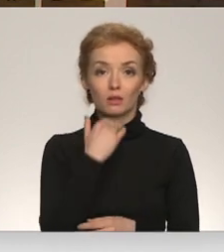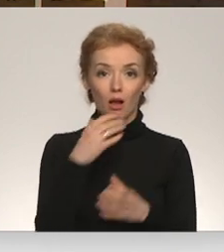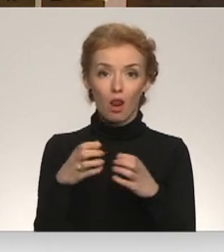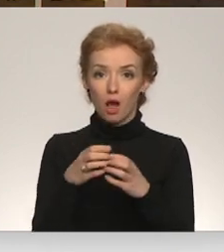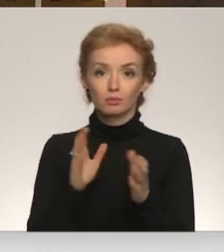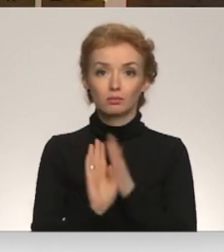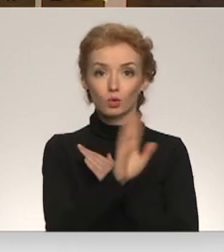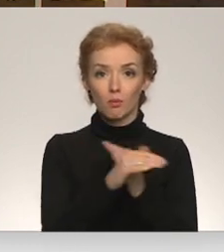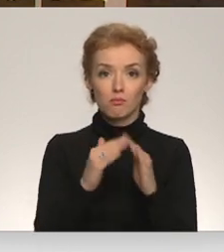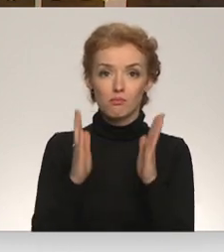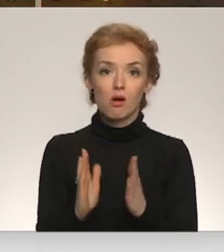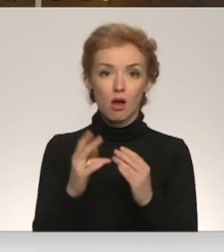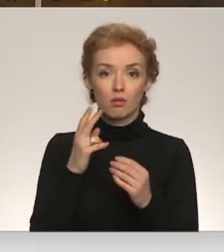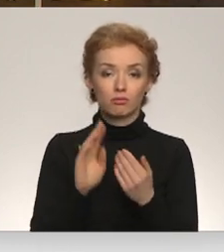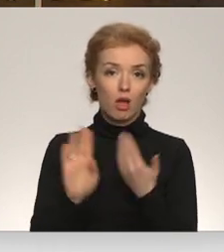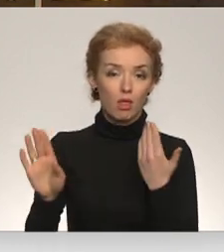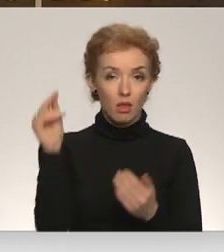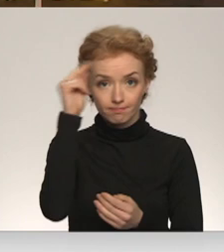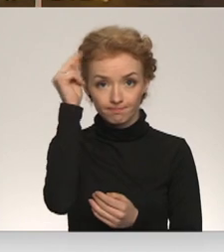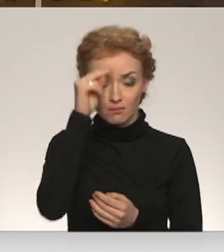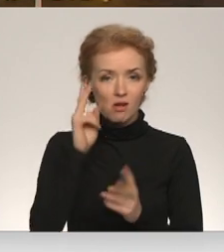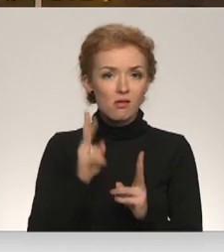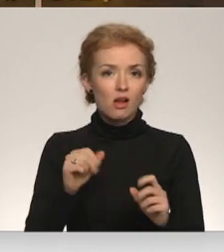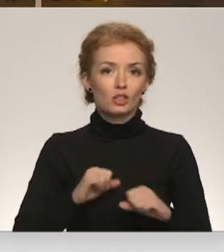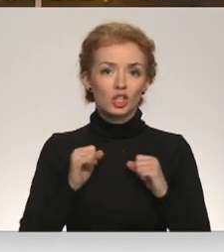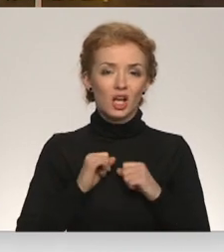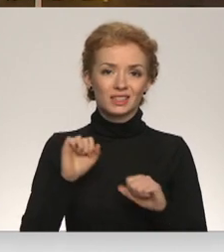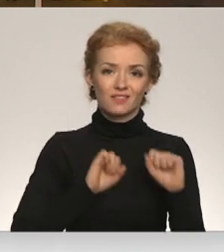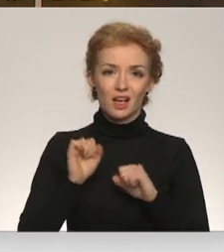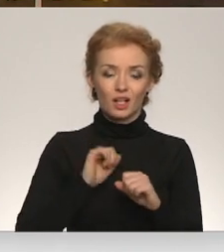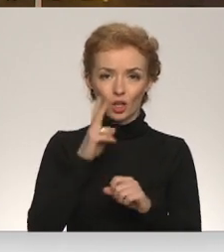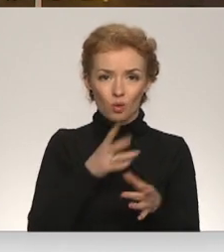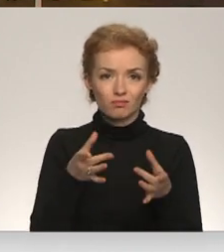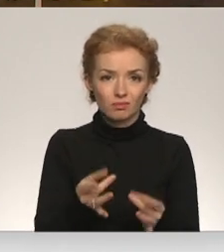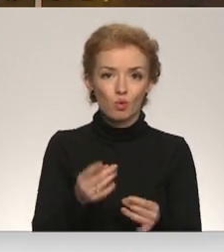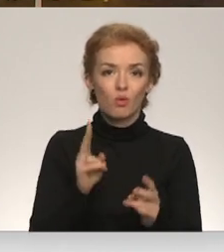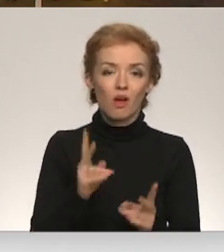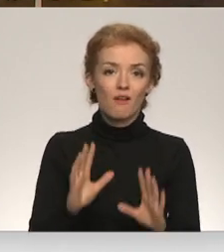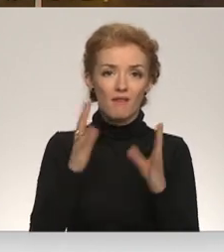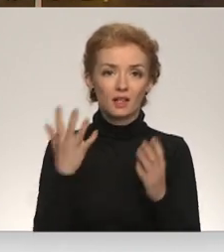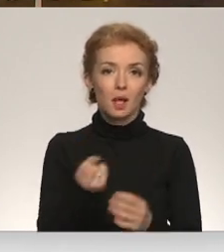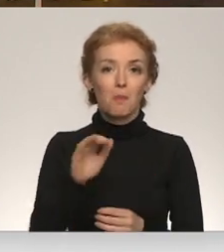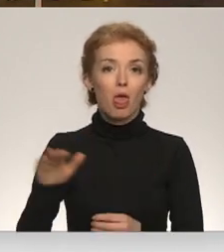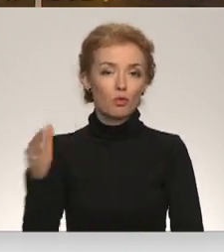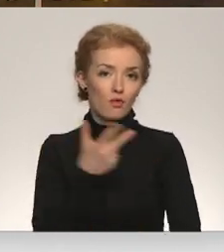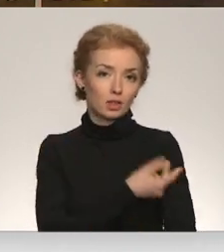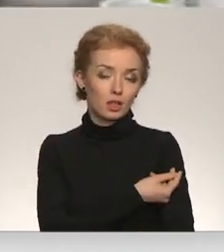klases. Kā no saslimšanas cenšas izvairīties un kā soks ar bērnu vakcinēšanu, par to nākamajā sižetā.